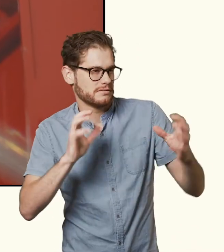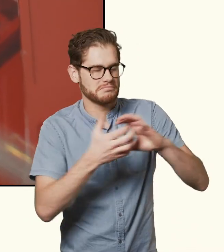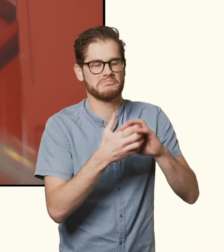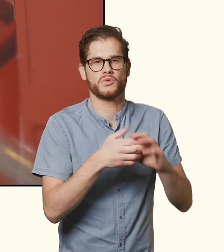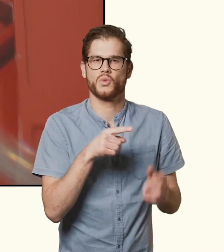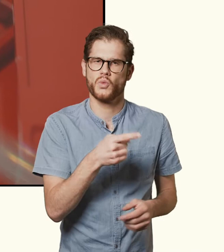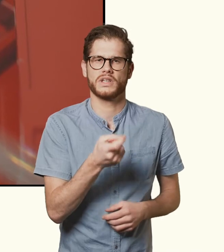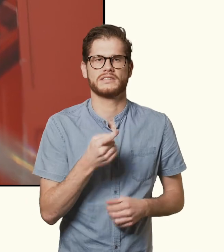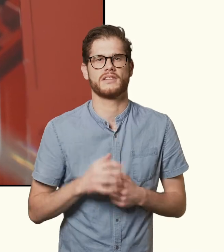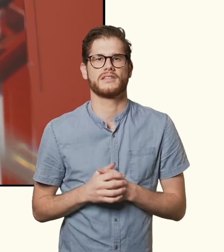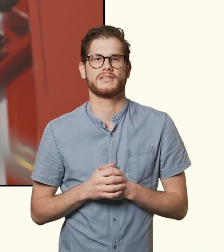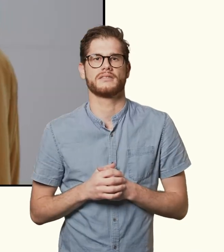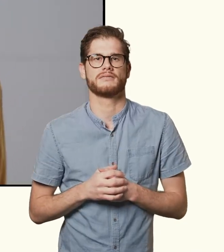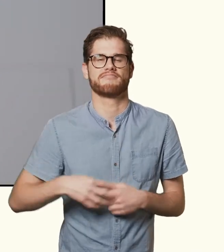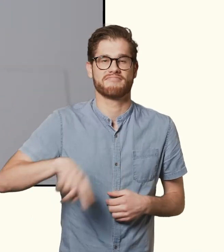aan dat werk.